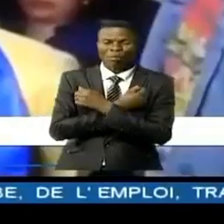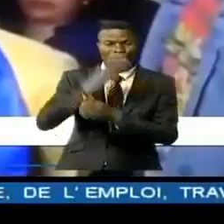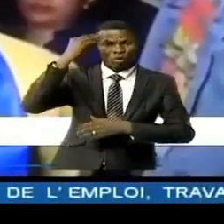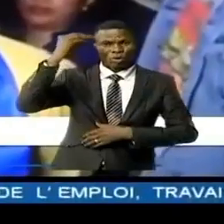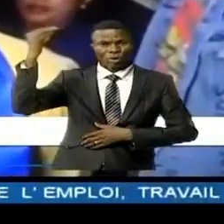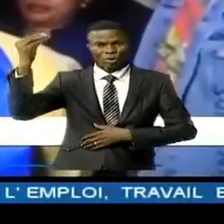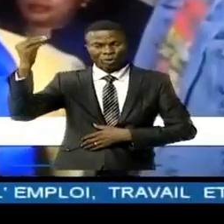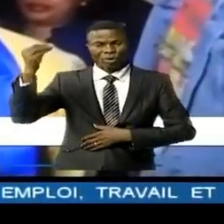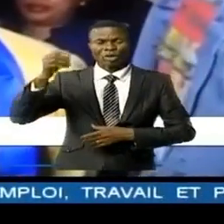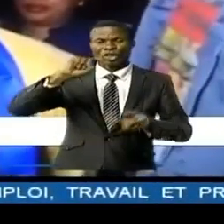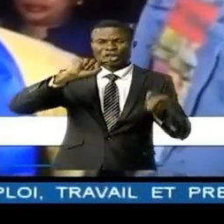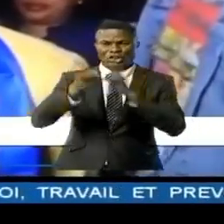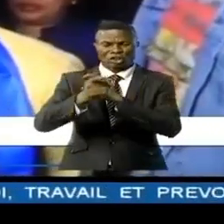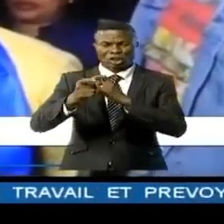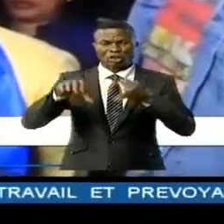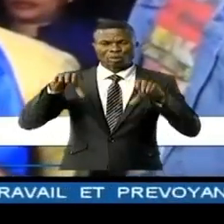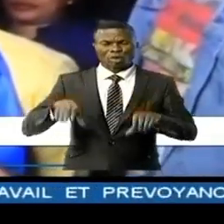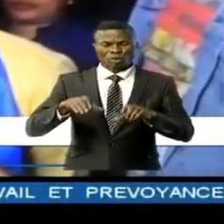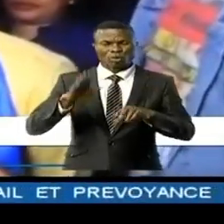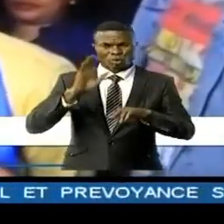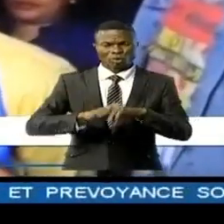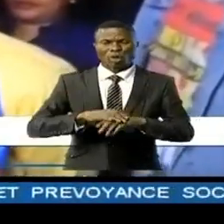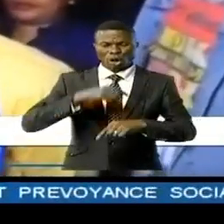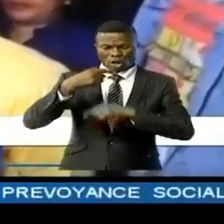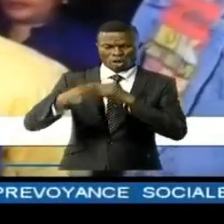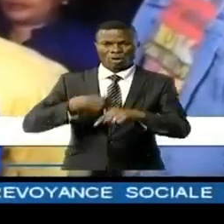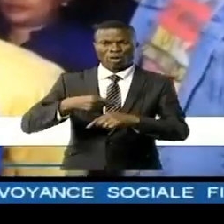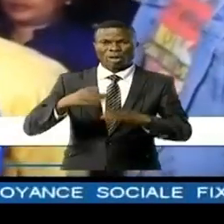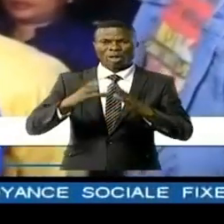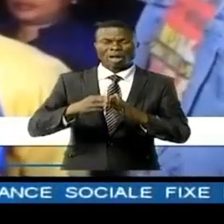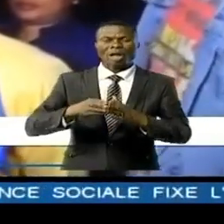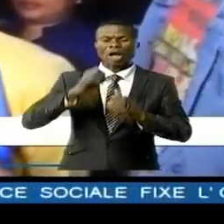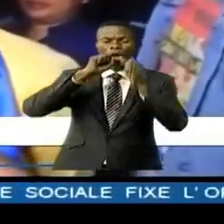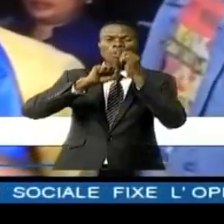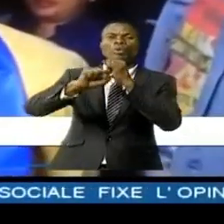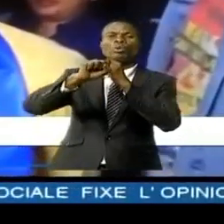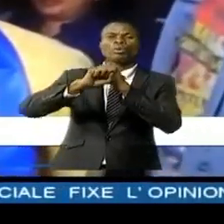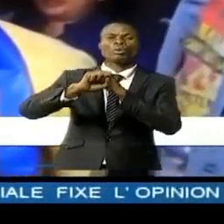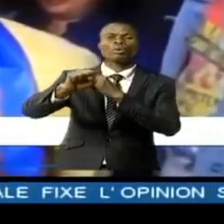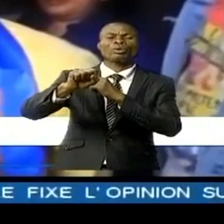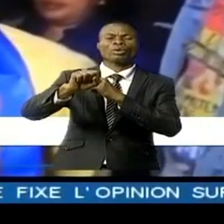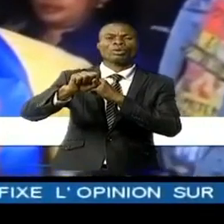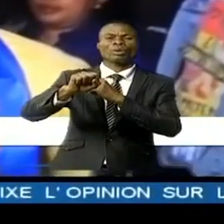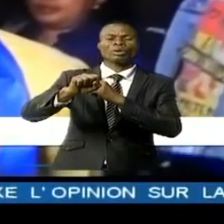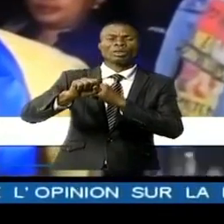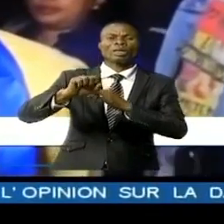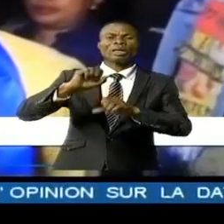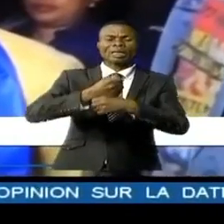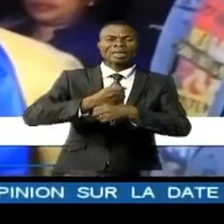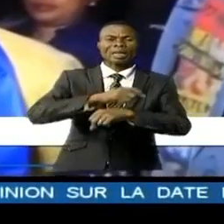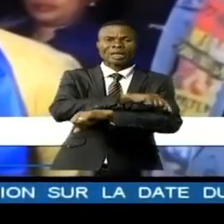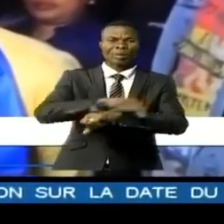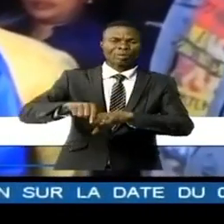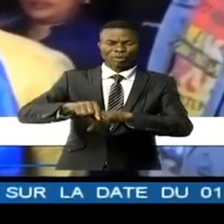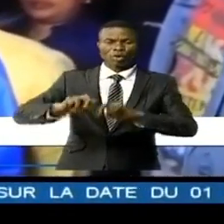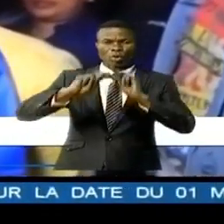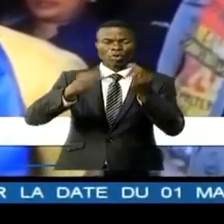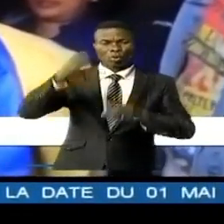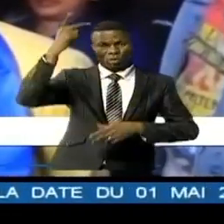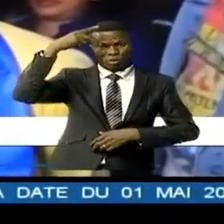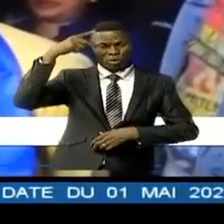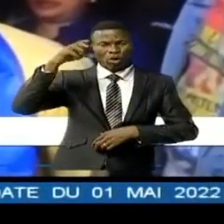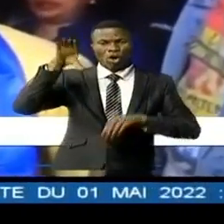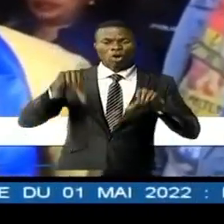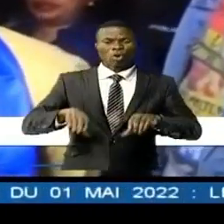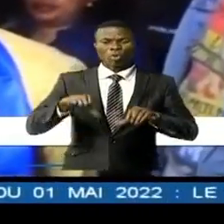d'aboutir au changement du congo nous avons commencé avec notre campagne d'implantation de notre parti politique comme au